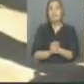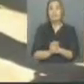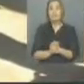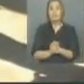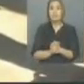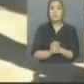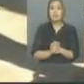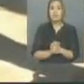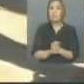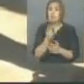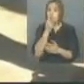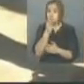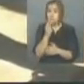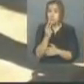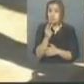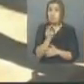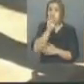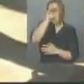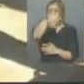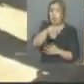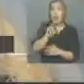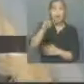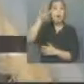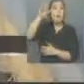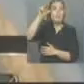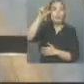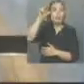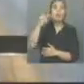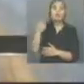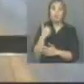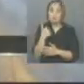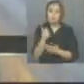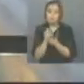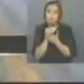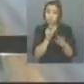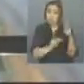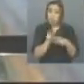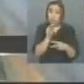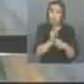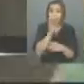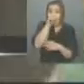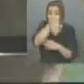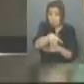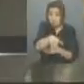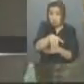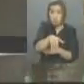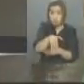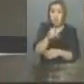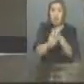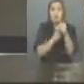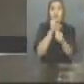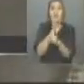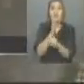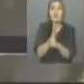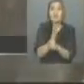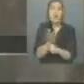ควานช้างของศูนย์อนุรักษ์ช้างไทยอำเภอห้างฉัดจังหวัดลำปางยังคงให้การดูแลช้างพังพาชีช้างป่าอายุ5ปีที่เจ้าหน้าที่อุทยานแห่